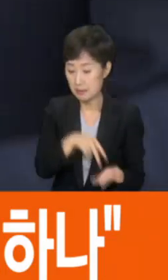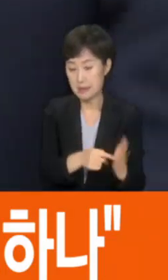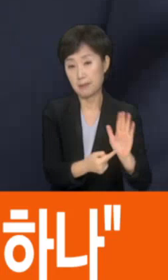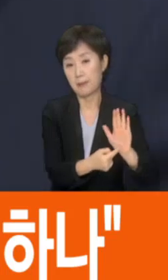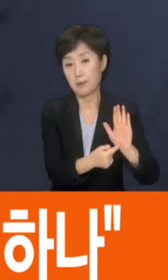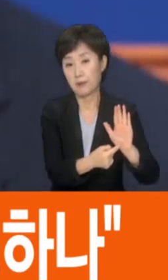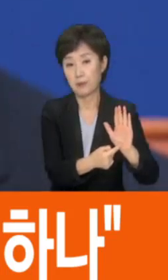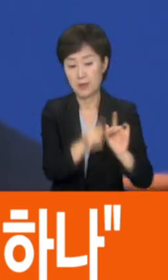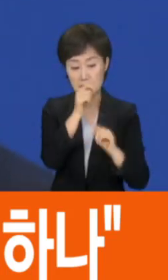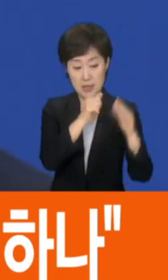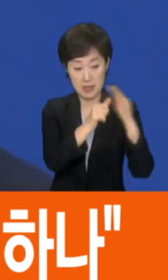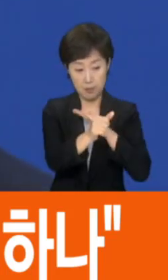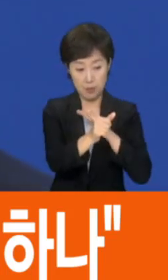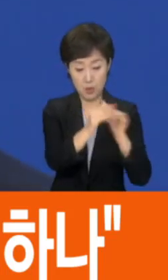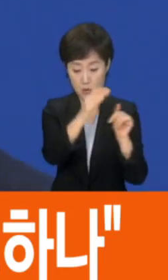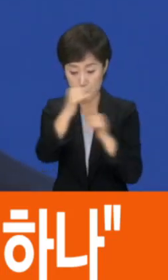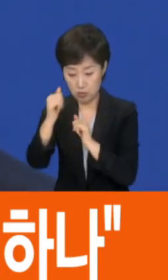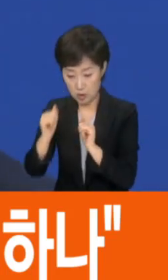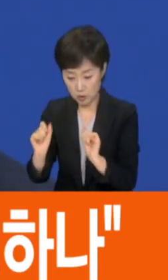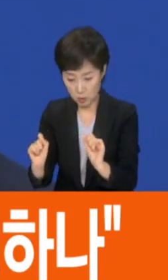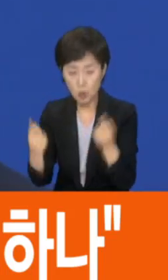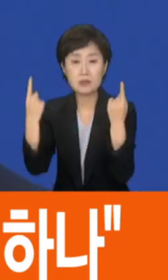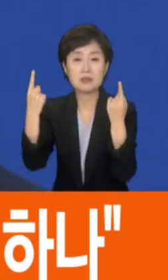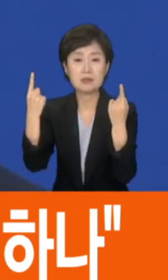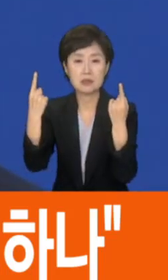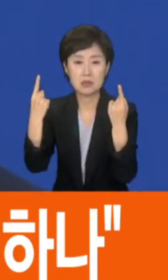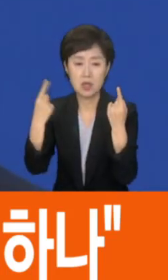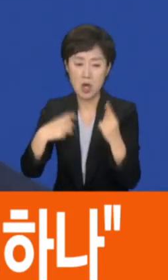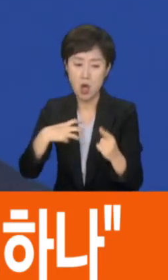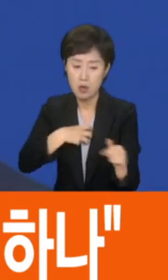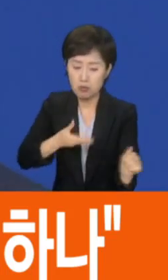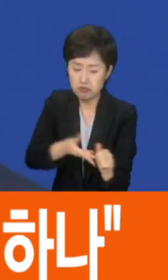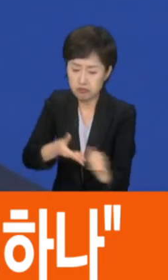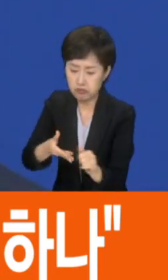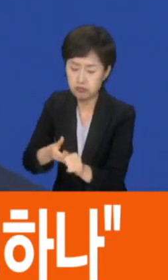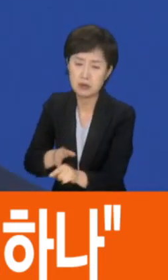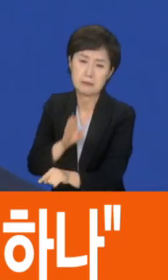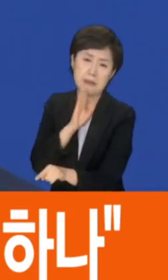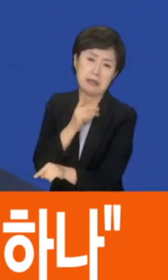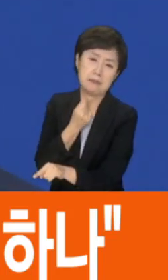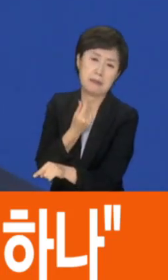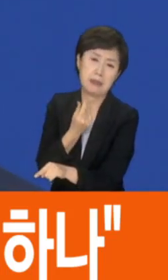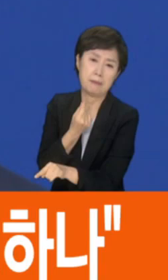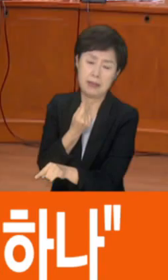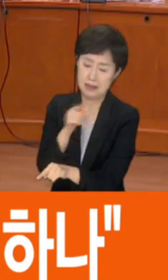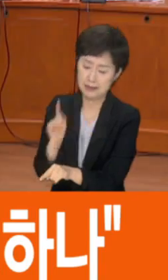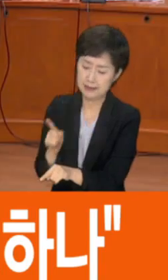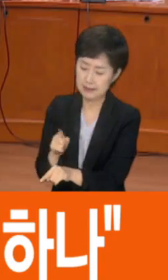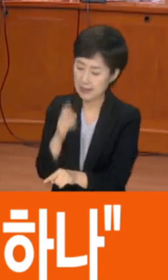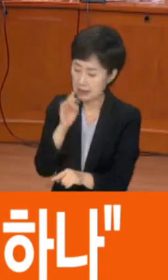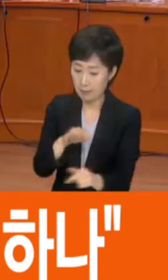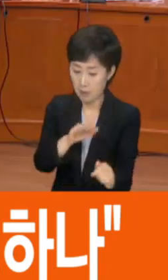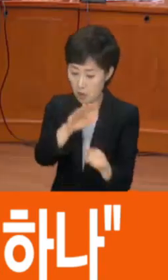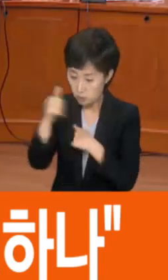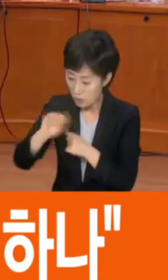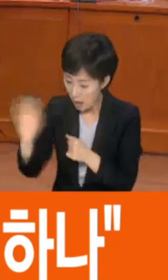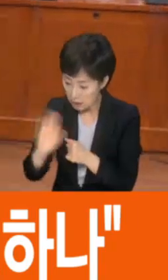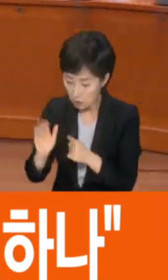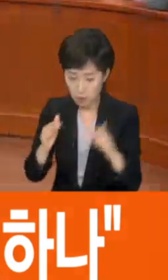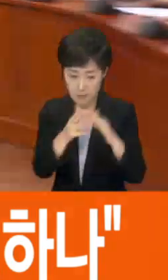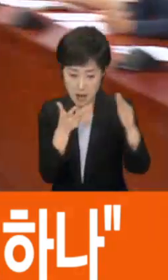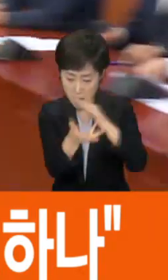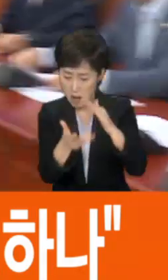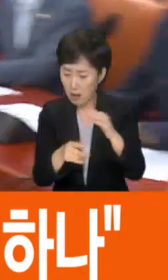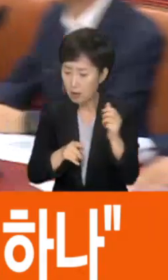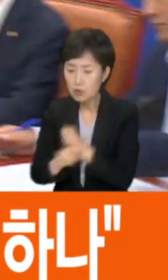내고 이 대표 출석일에 맞춰 공포감이라도 조성하고자 했던 것이냐며 소환조사가 아닌 압수수색부터